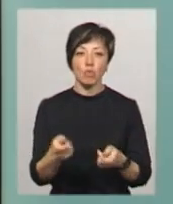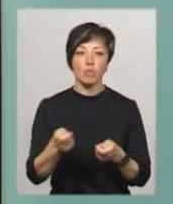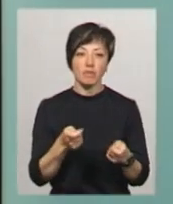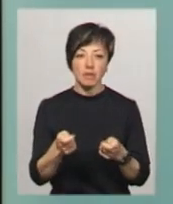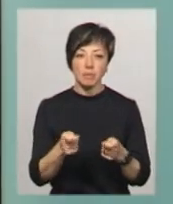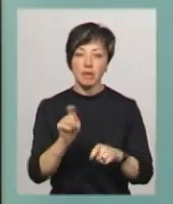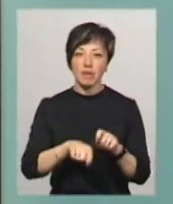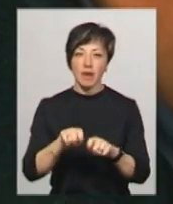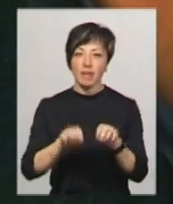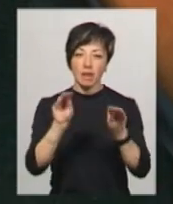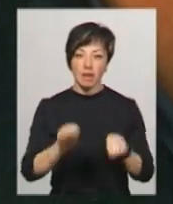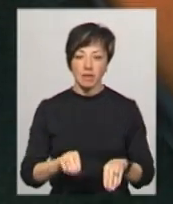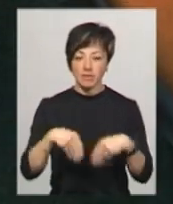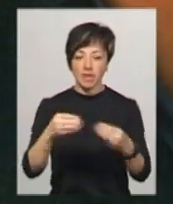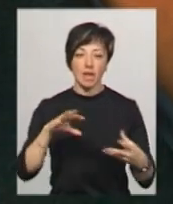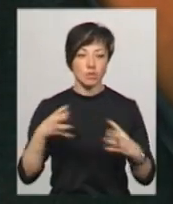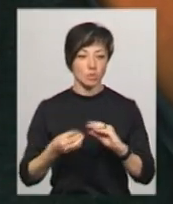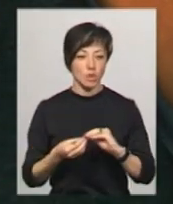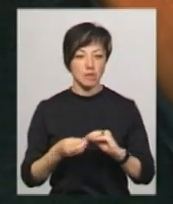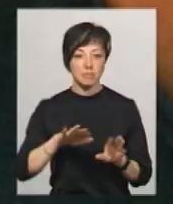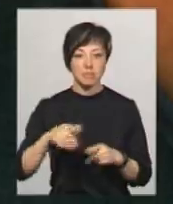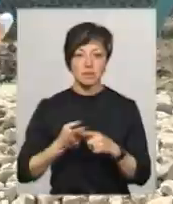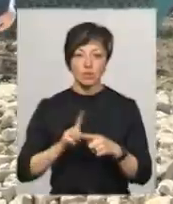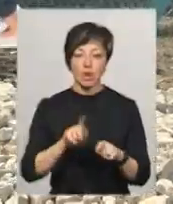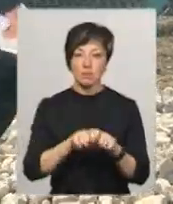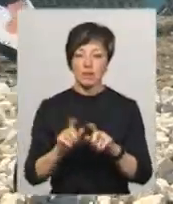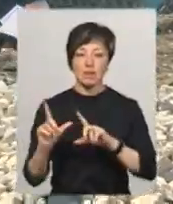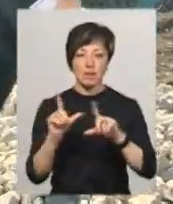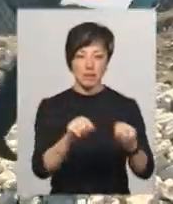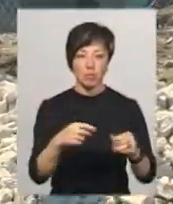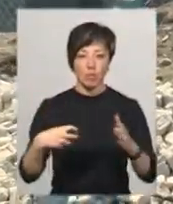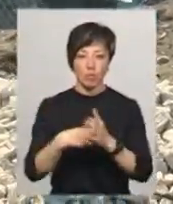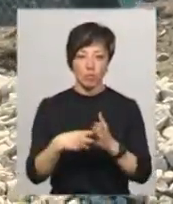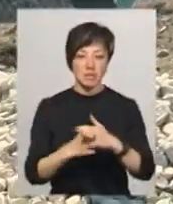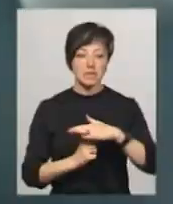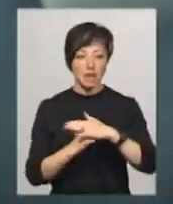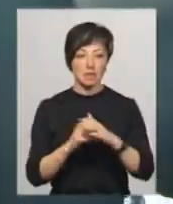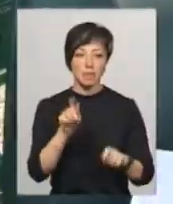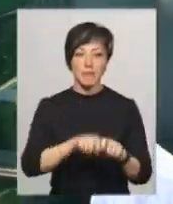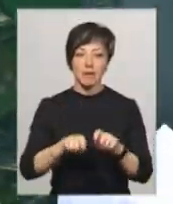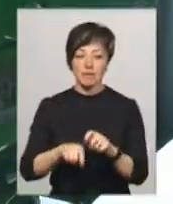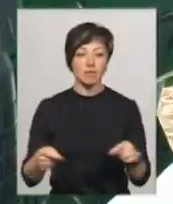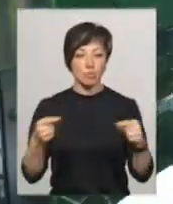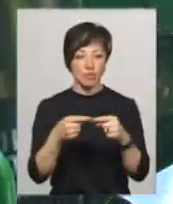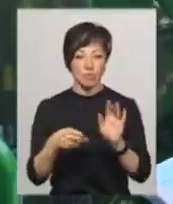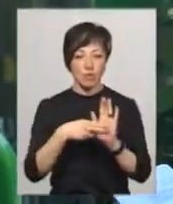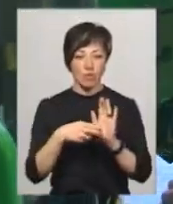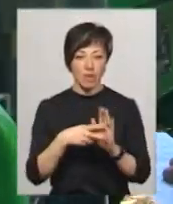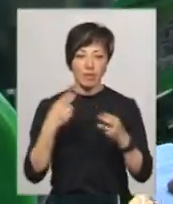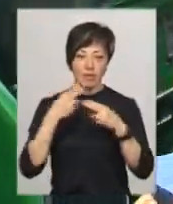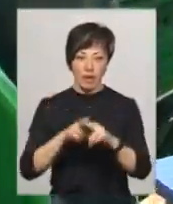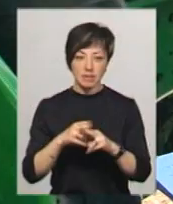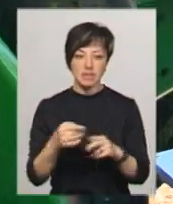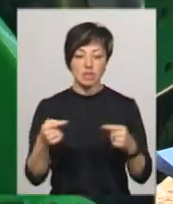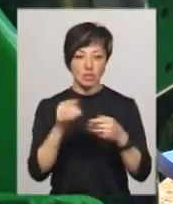ризиками перевіряє декларацію та ведає результати. Після чого інспектор їде на опломбований митний склад, аби перевірити відповідність маркування на техніці